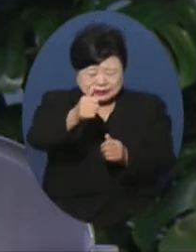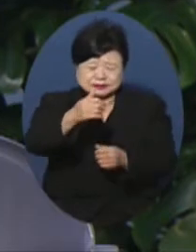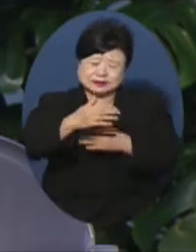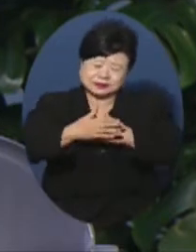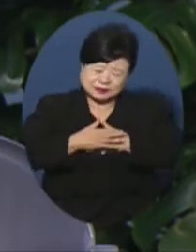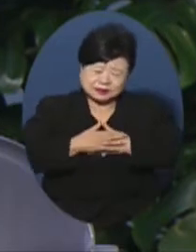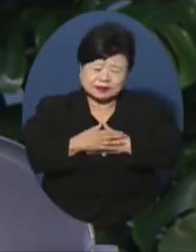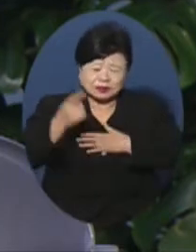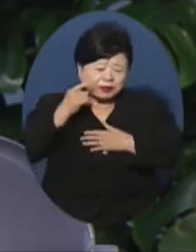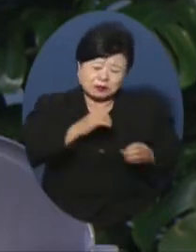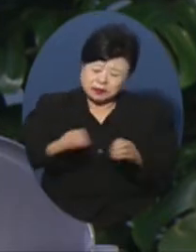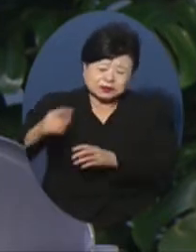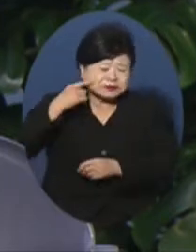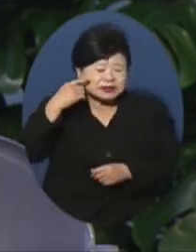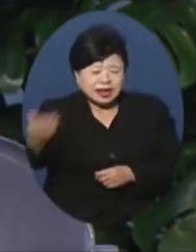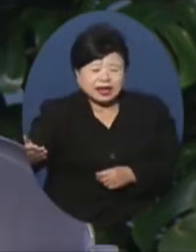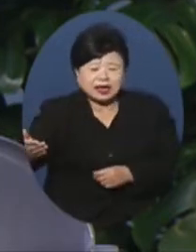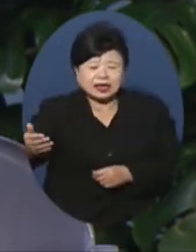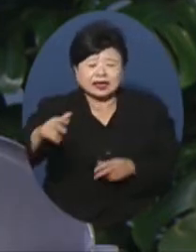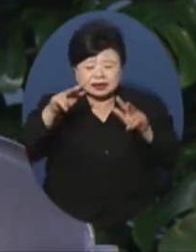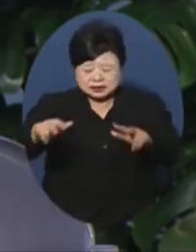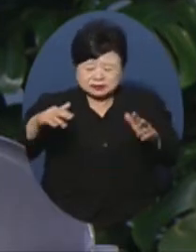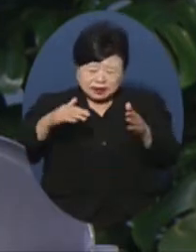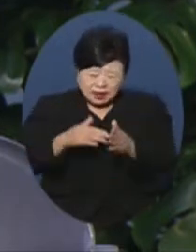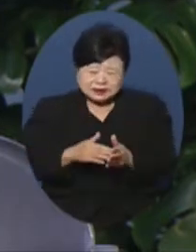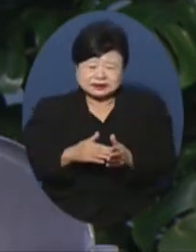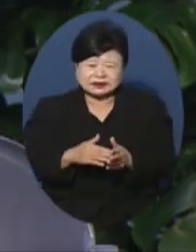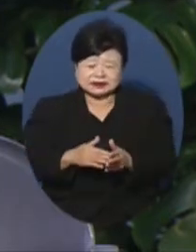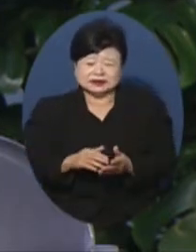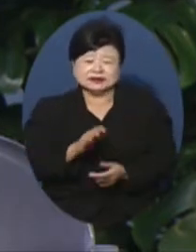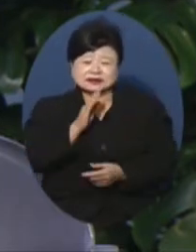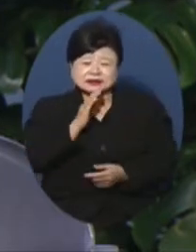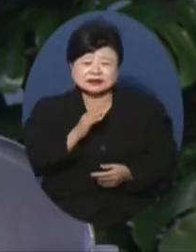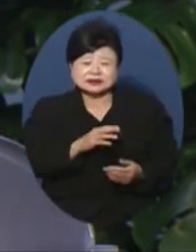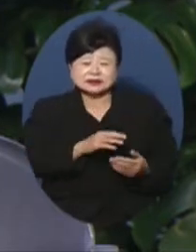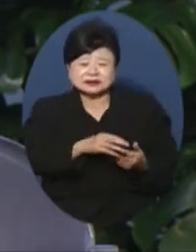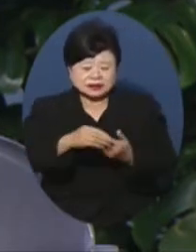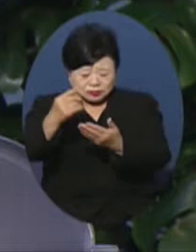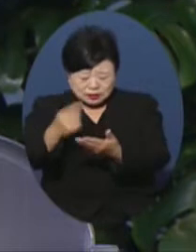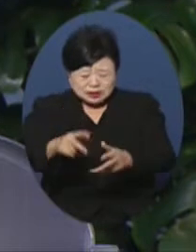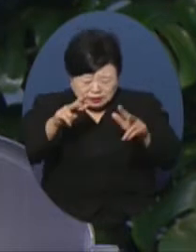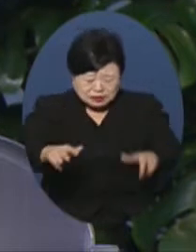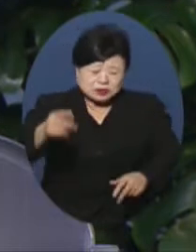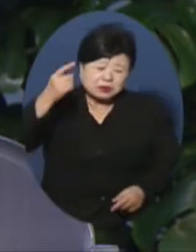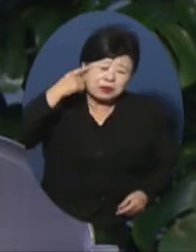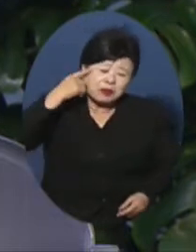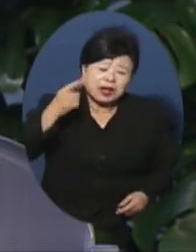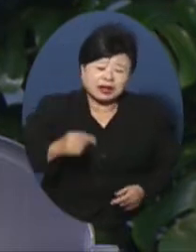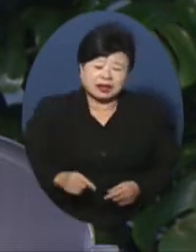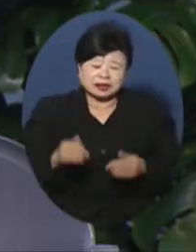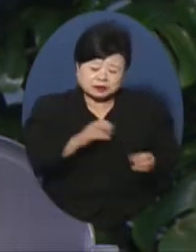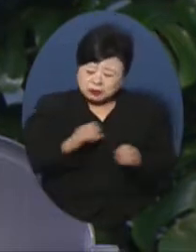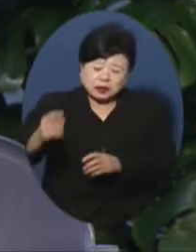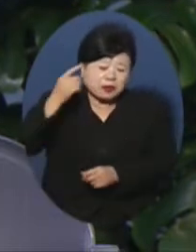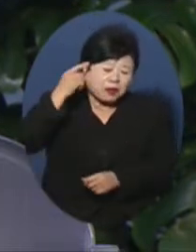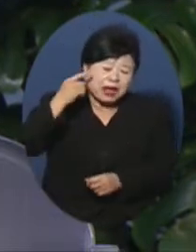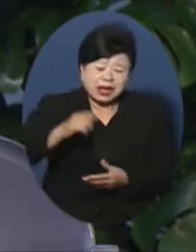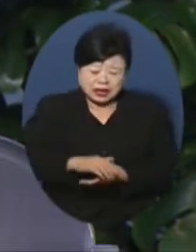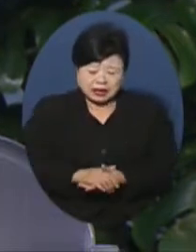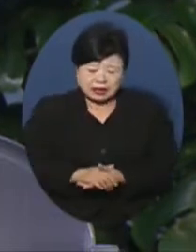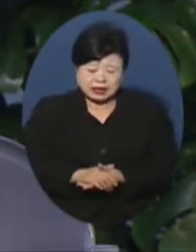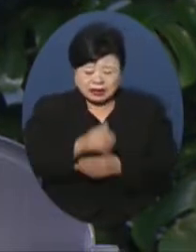하나님 저를 왜 버리십니까? 지금까지 끌고 오시다가 이제 와서 왜